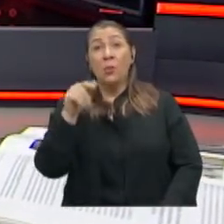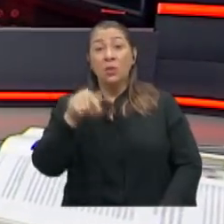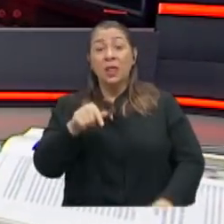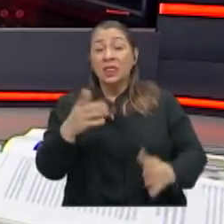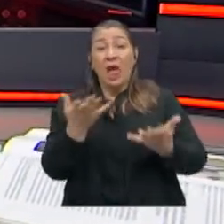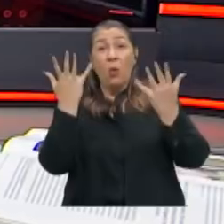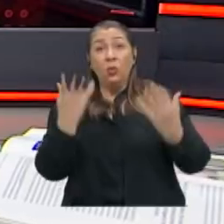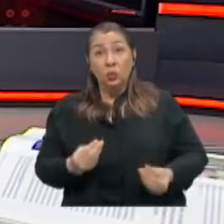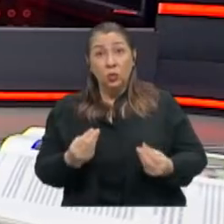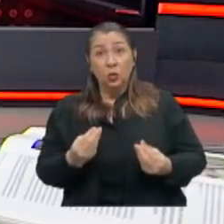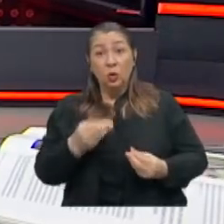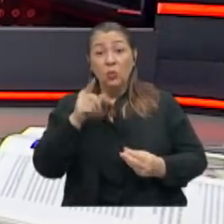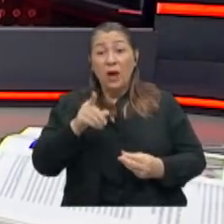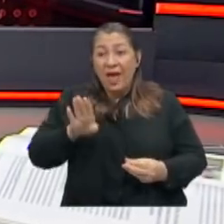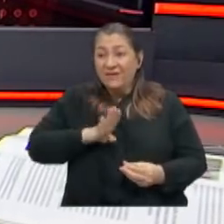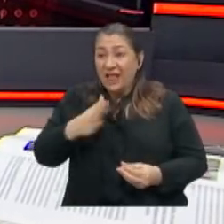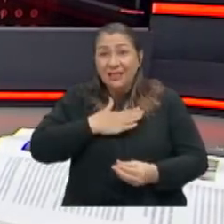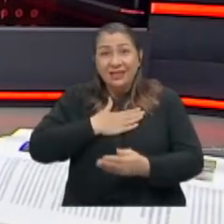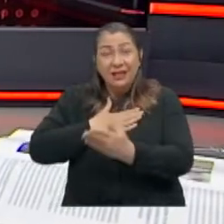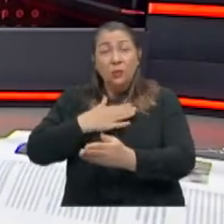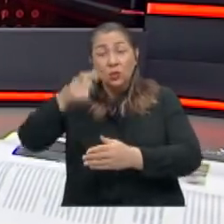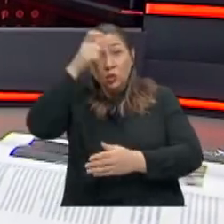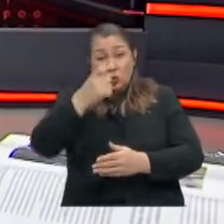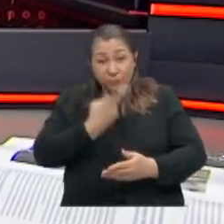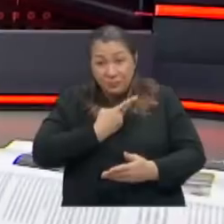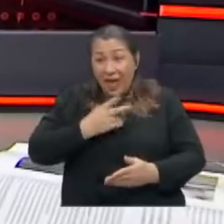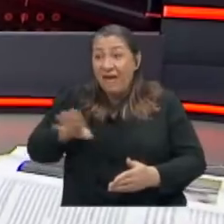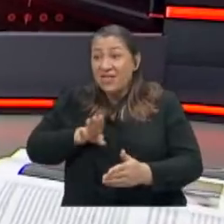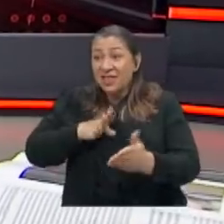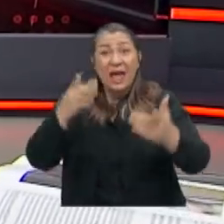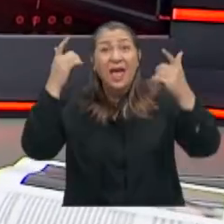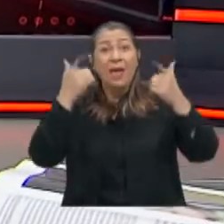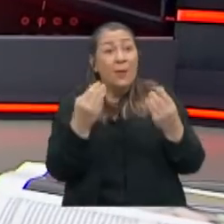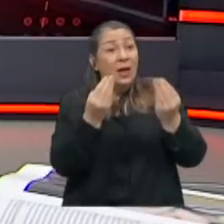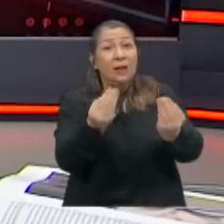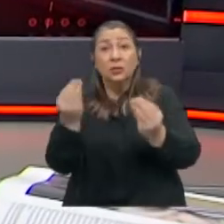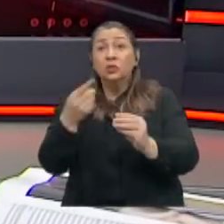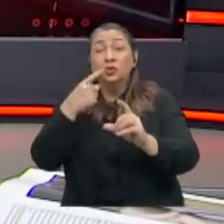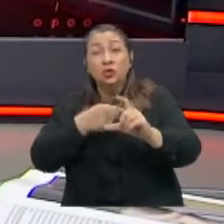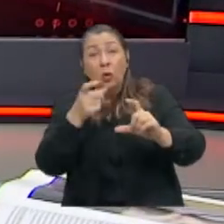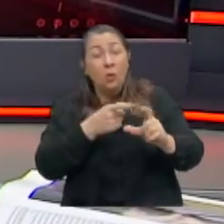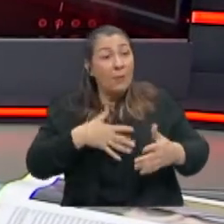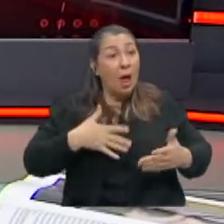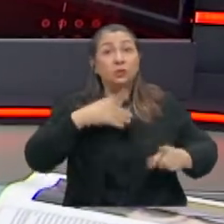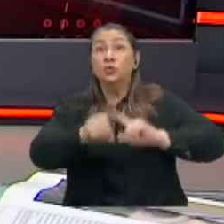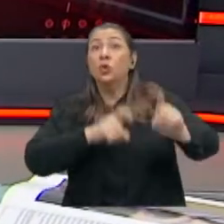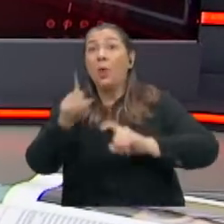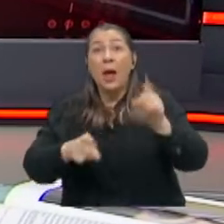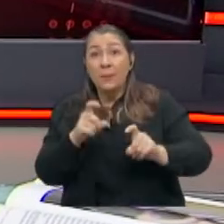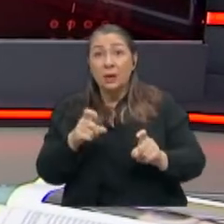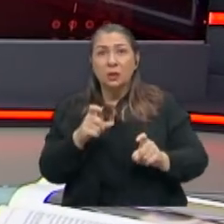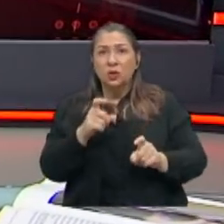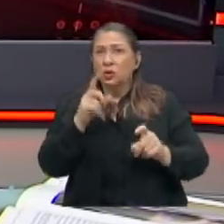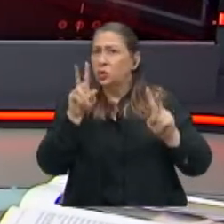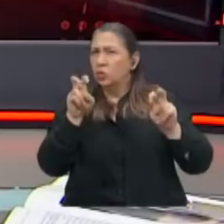ne olduğunu, bu yavruların, bu ilkenin, bu evlatlarının kime emanet olduğunu sorgulayanların sorduğu sorular mı